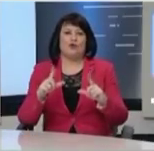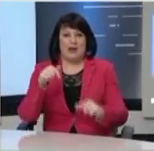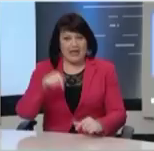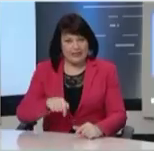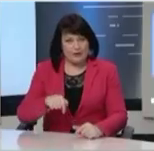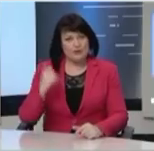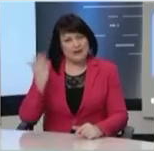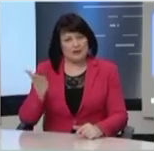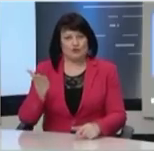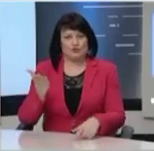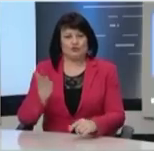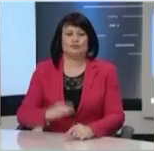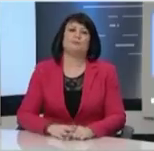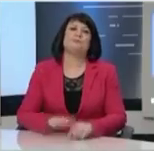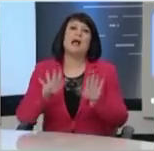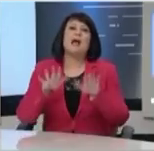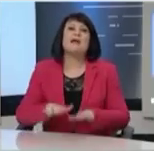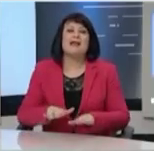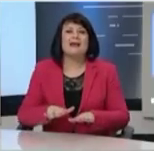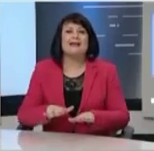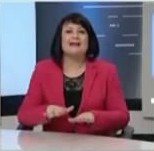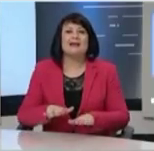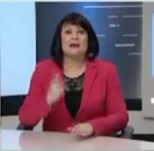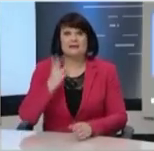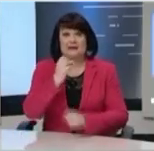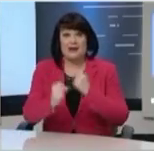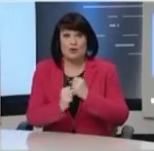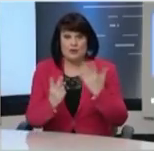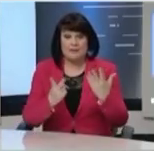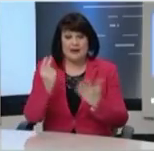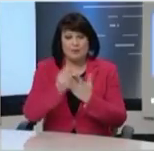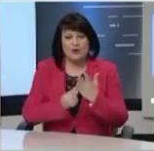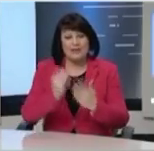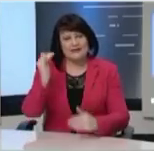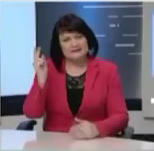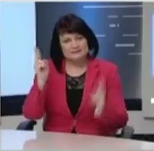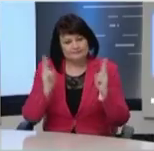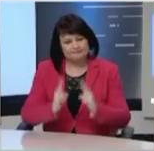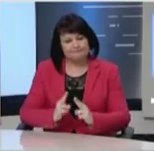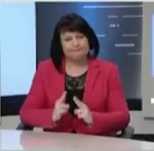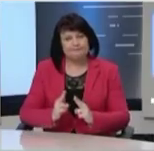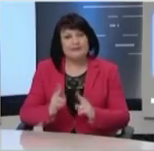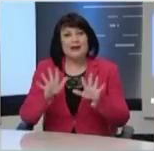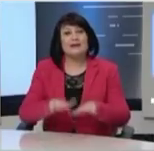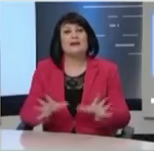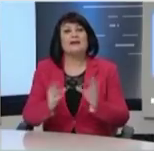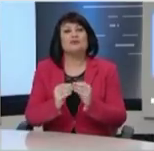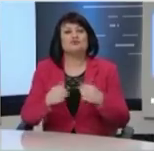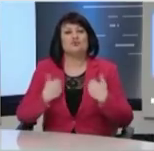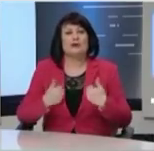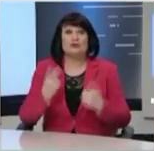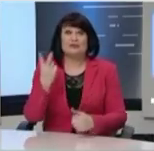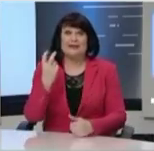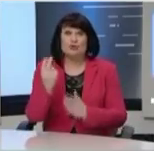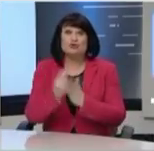εκτός. Η ανεργία έχει μειωθεί σε μία τριετία κατά 7 μονάδες. Και η ανεργία των νέων κοντά στις